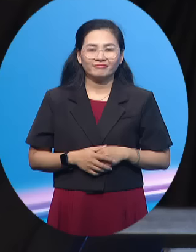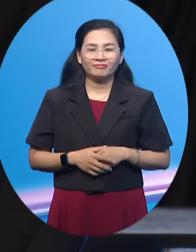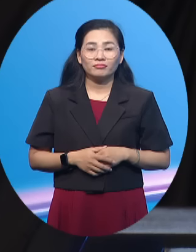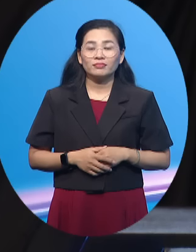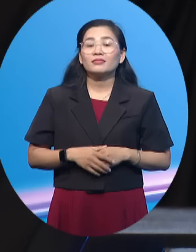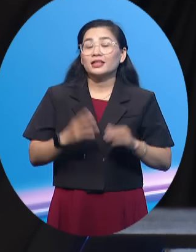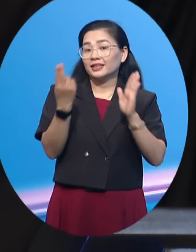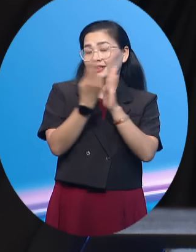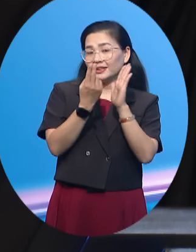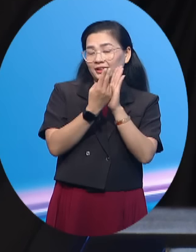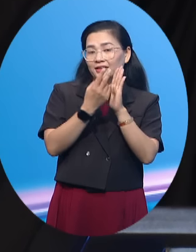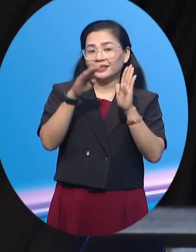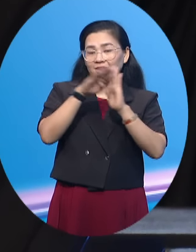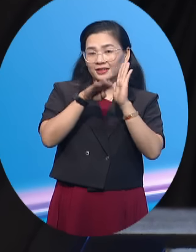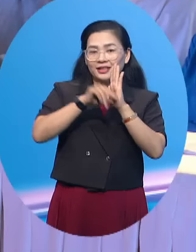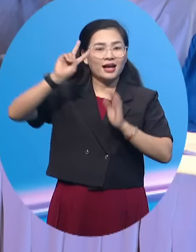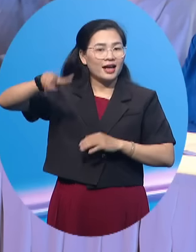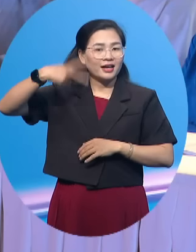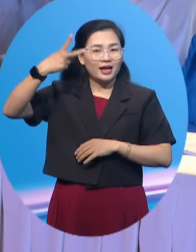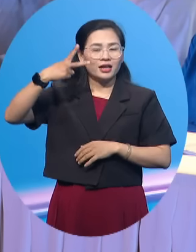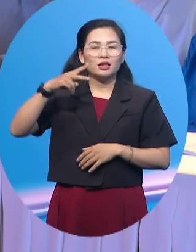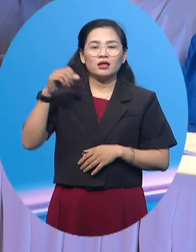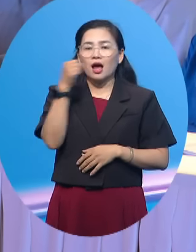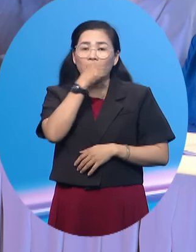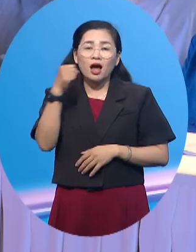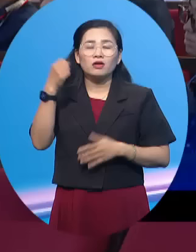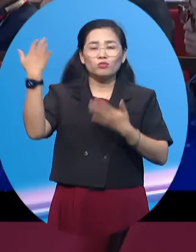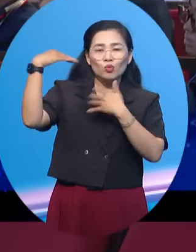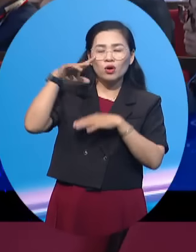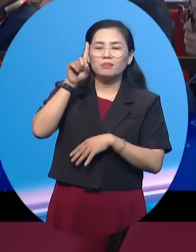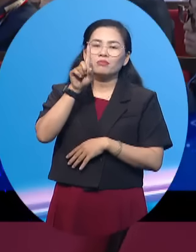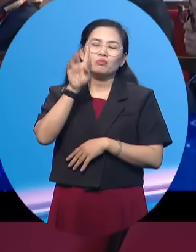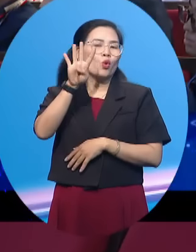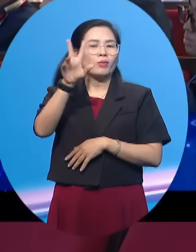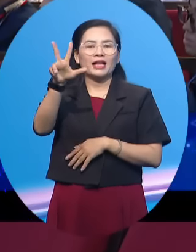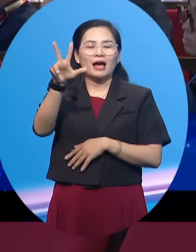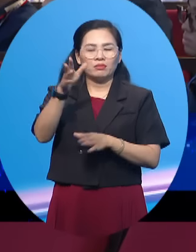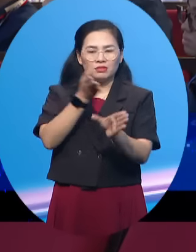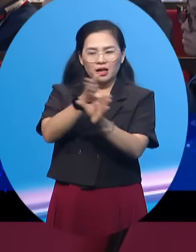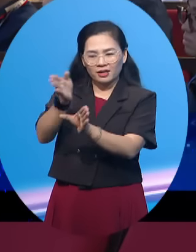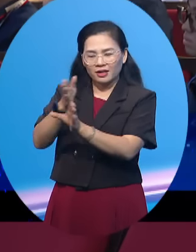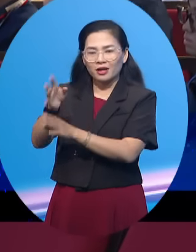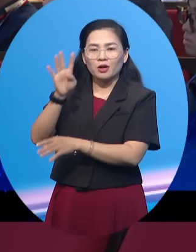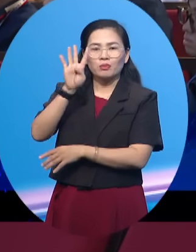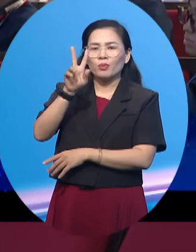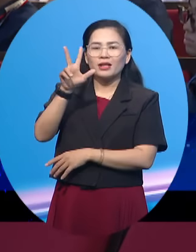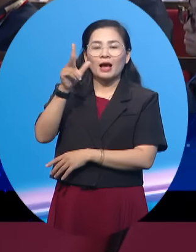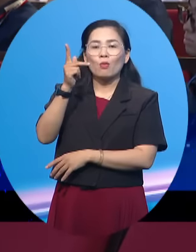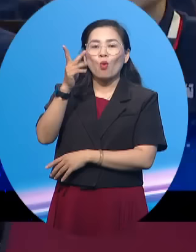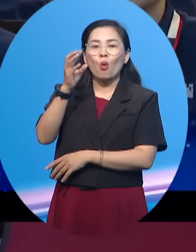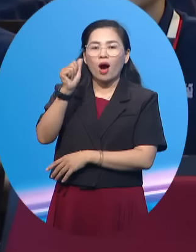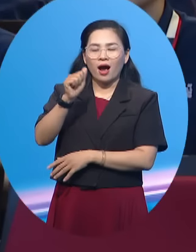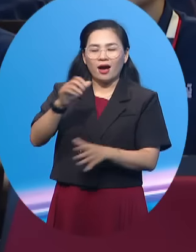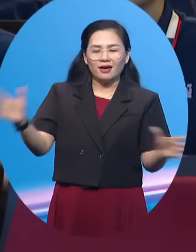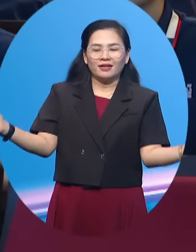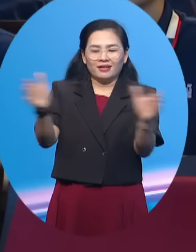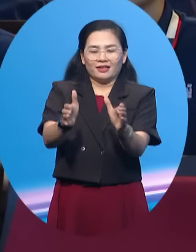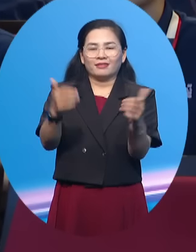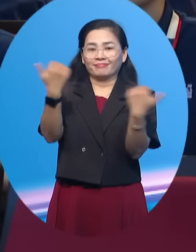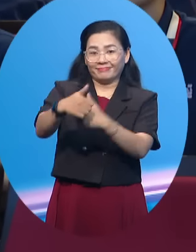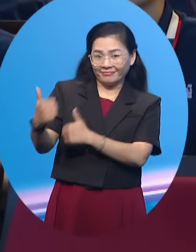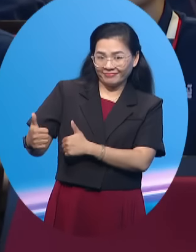Hội diễn diễn ra trong 2 ngày với 48 tiết mục đến từ 16 khoa, được đầu tư và dàn dựng công phu, sáng tạo về nội dung lẫn hình